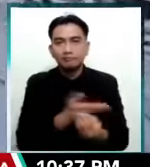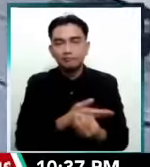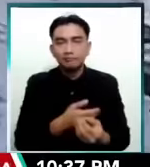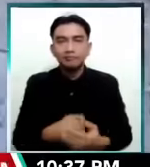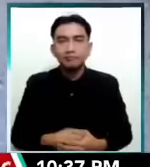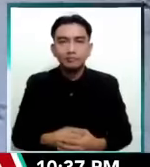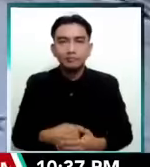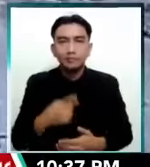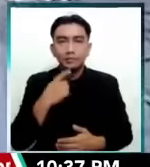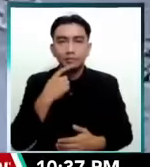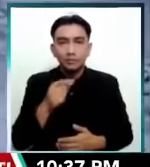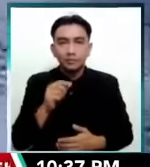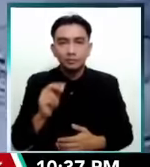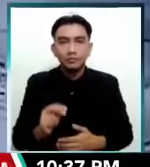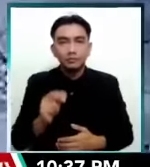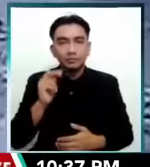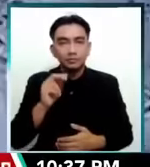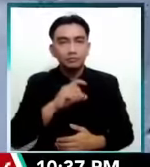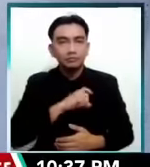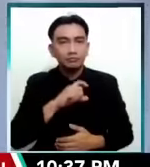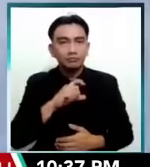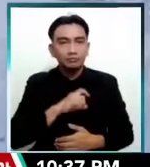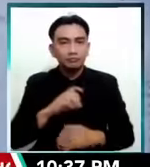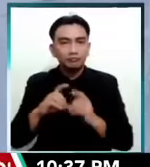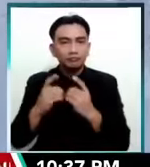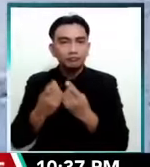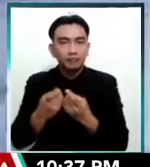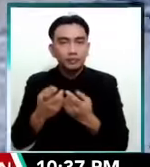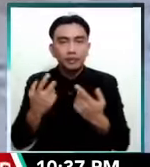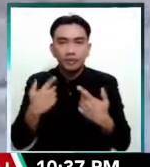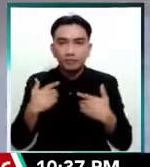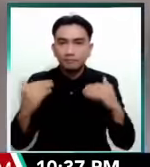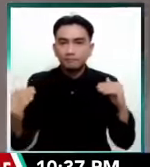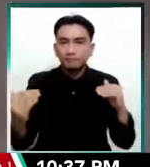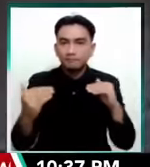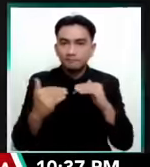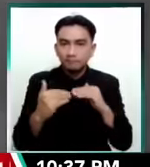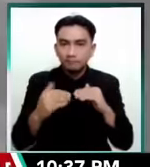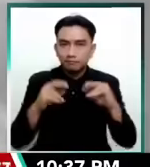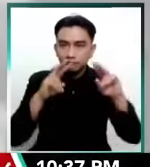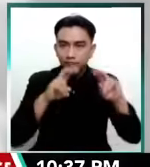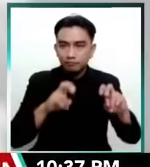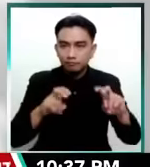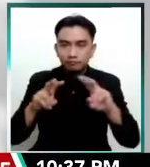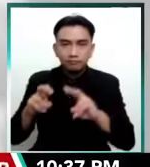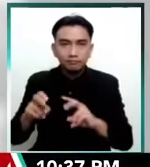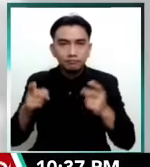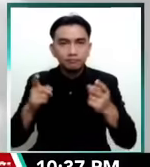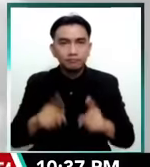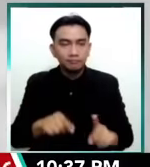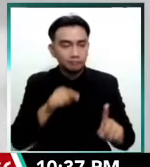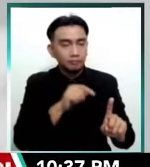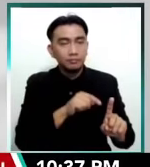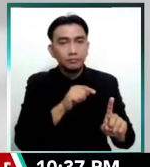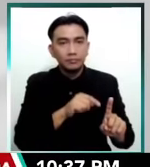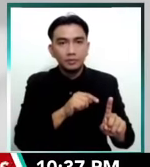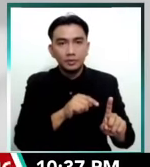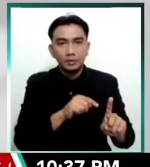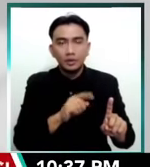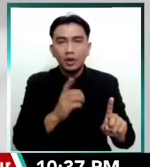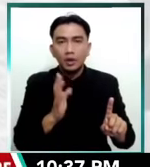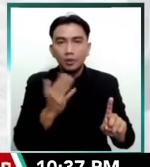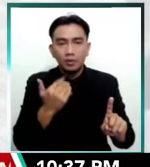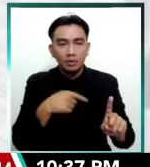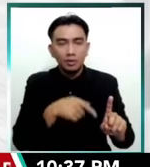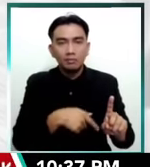Police District, ito'y para bigyang daan ng patas na investigasyon sa pamamaril ng isa nilang kabaro kung saan dalawa ang